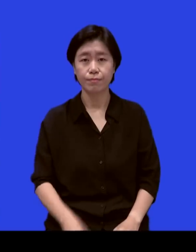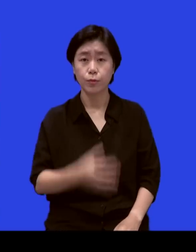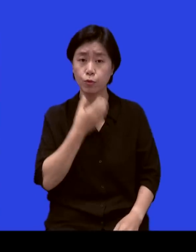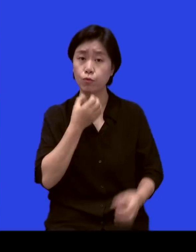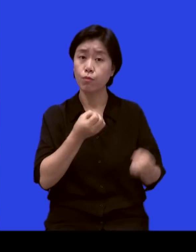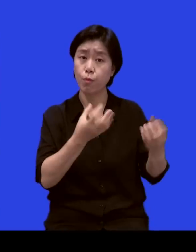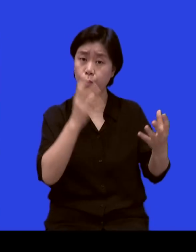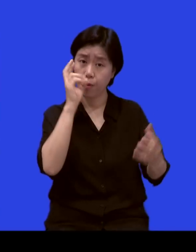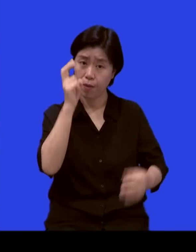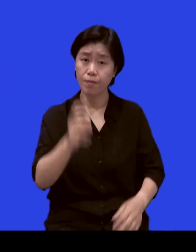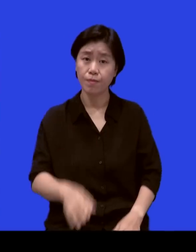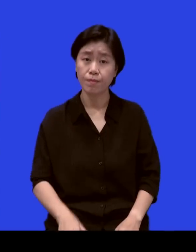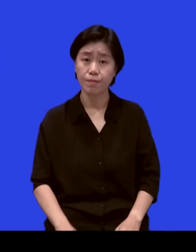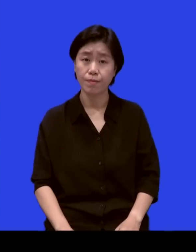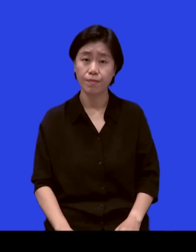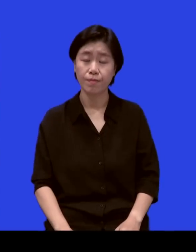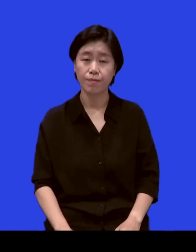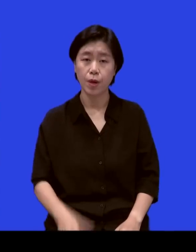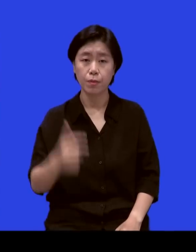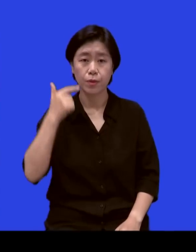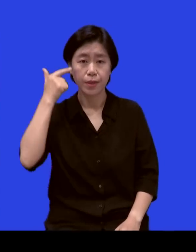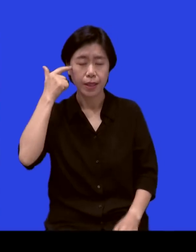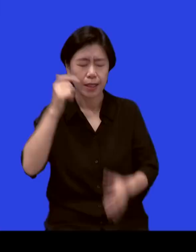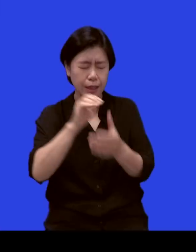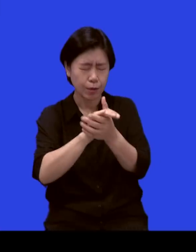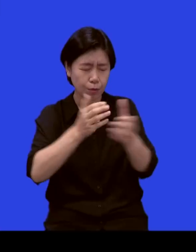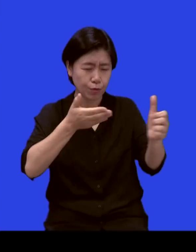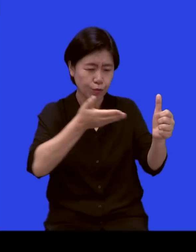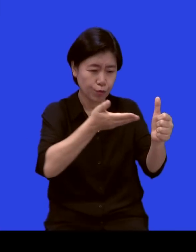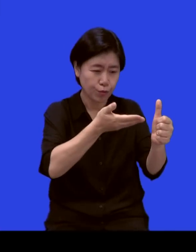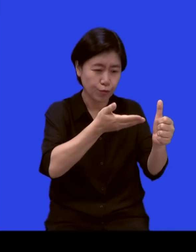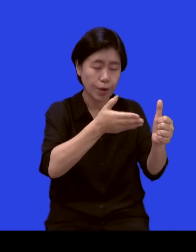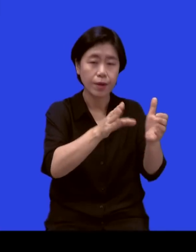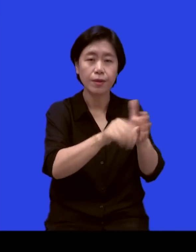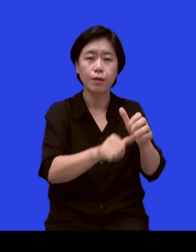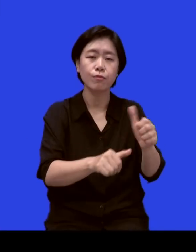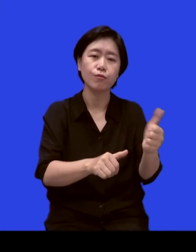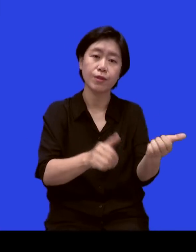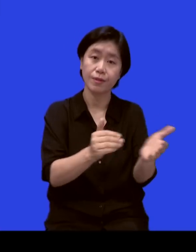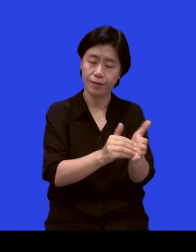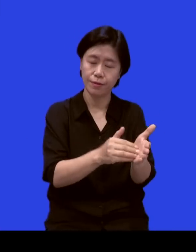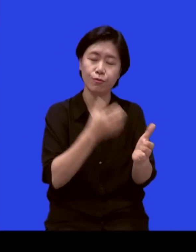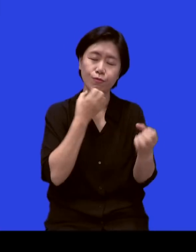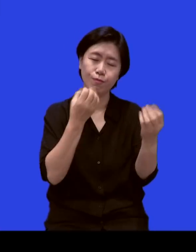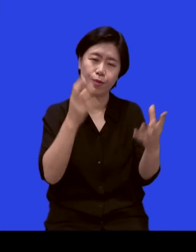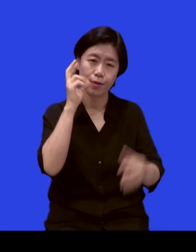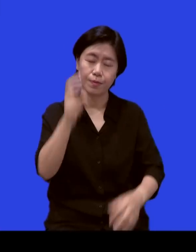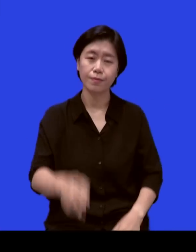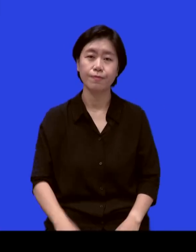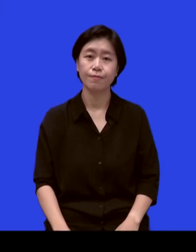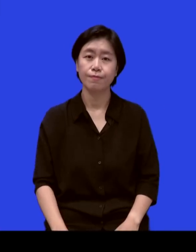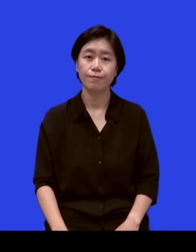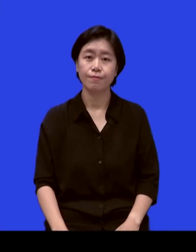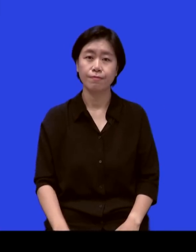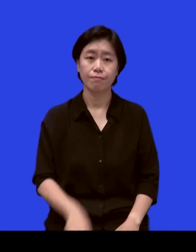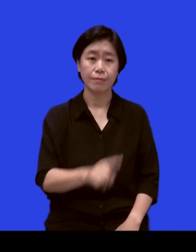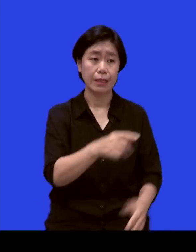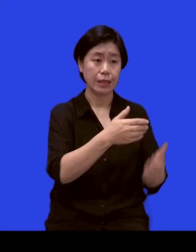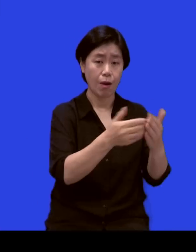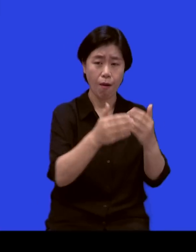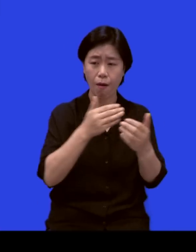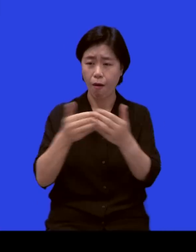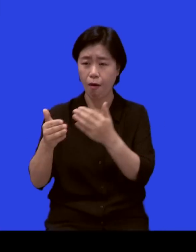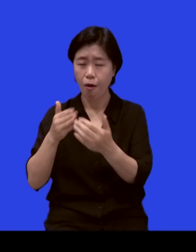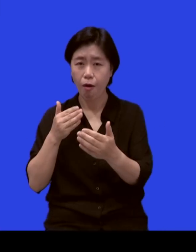저는 기도 받으시면서 네, 가셨으니까. 네, 확신합니다. 네, 확신하고. 그래서 그 과정을 하나님 그 시간을 저희한테 주신 것